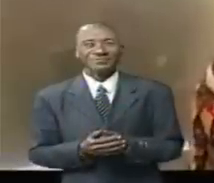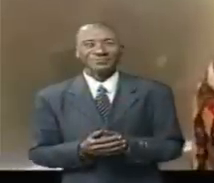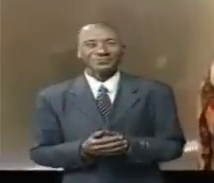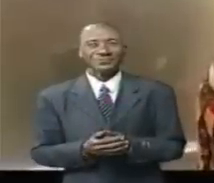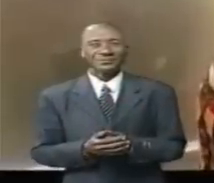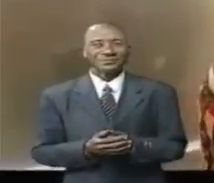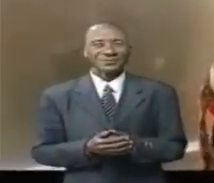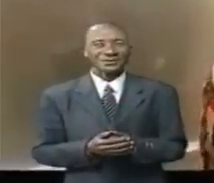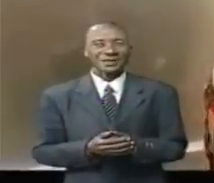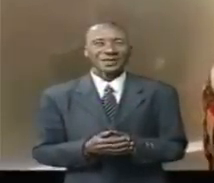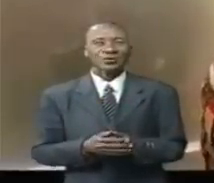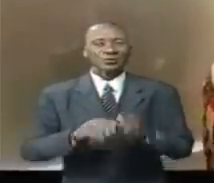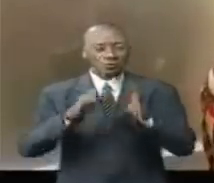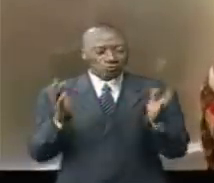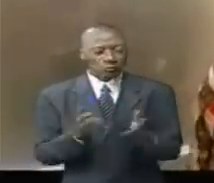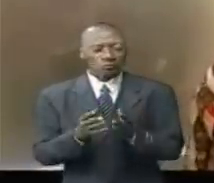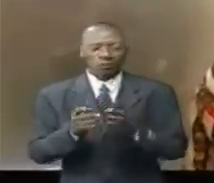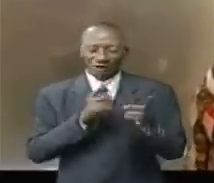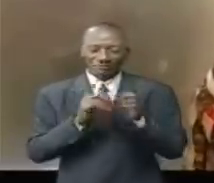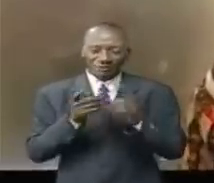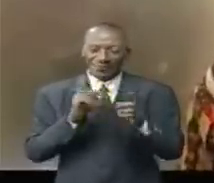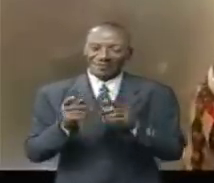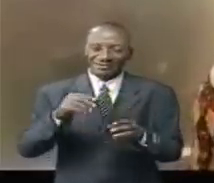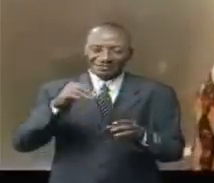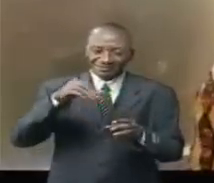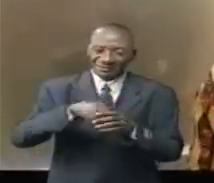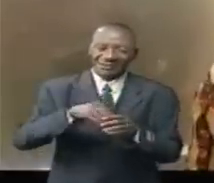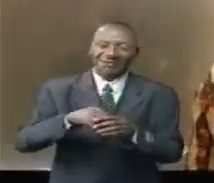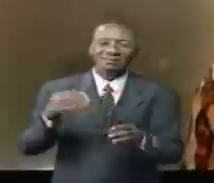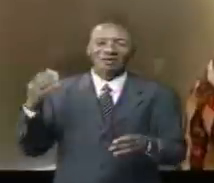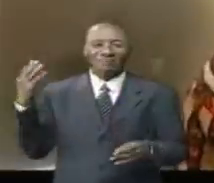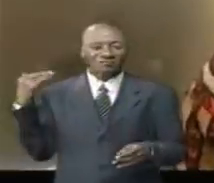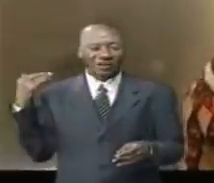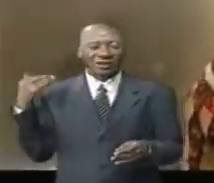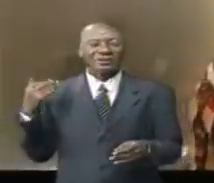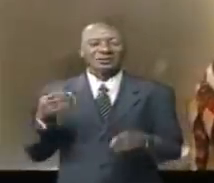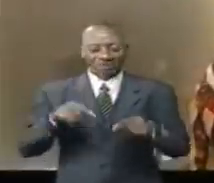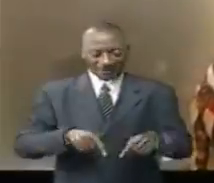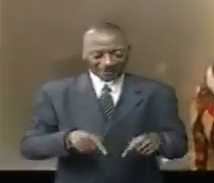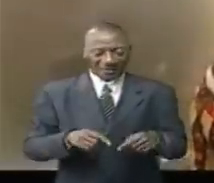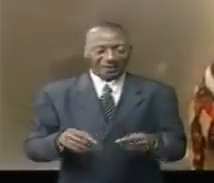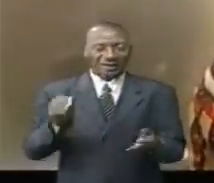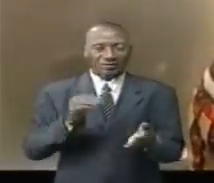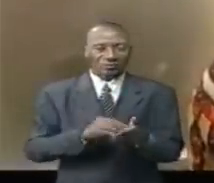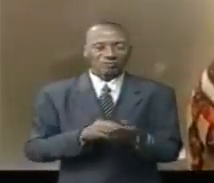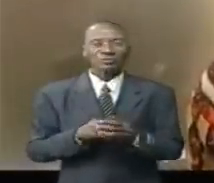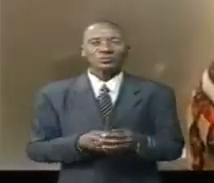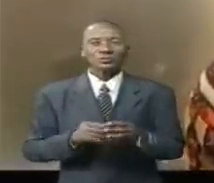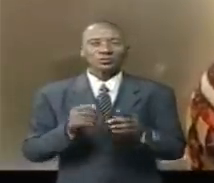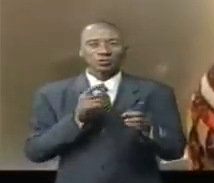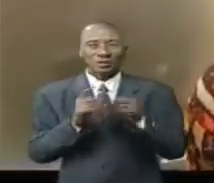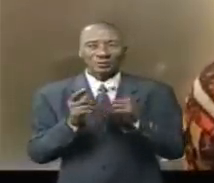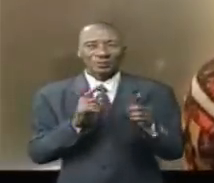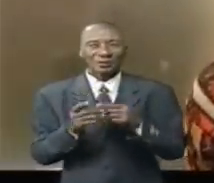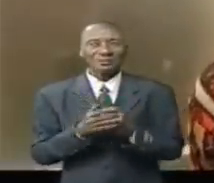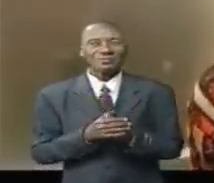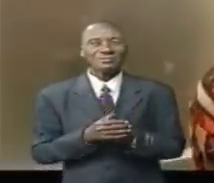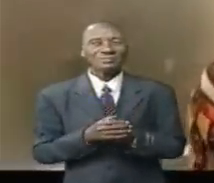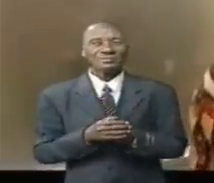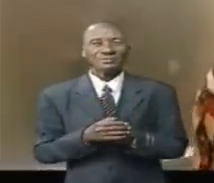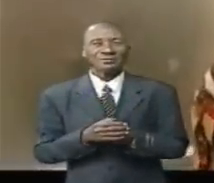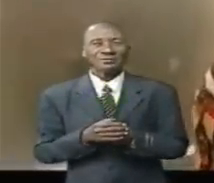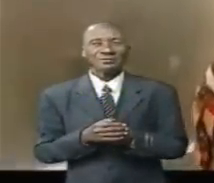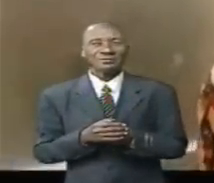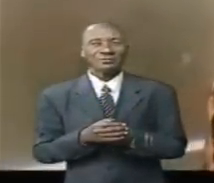monde. Malgré ça, qu'on devait tuer aussi Daniel, mais il est parti quand même voir les rois pour demander la permission